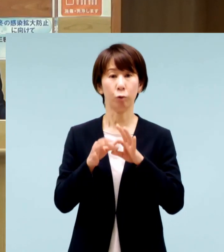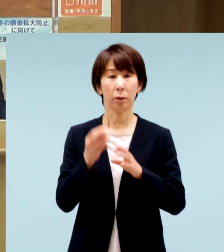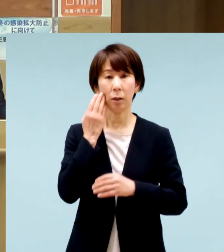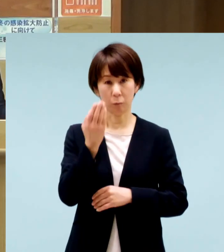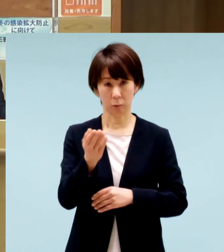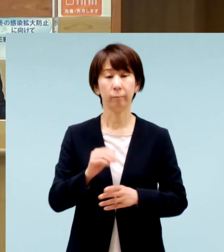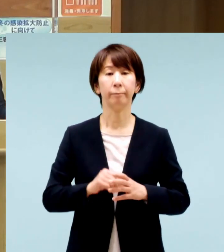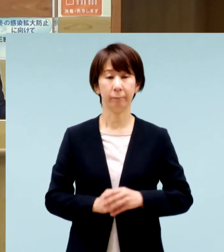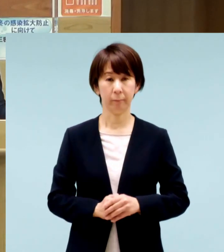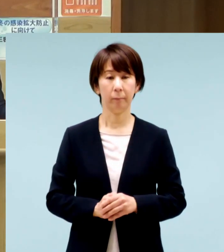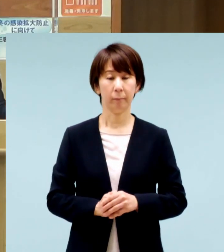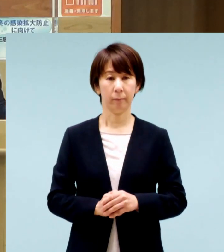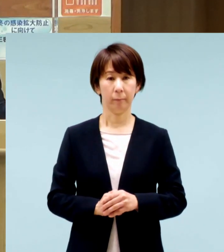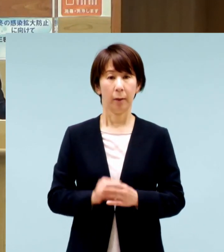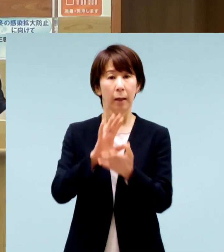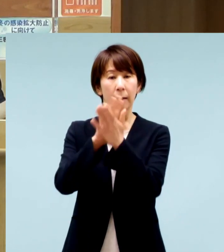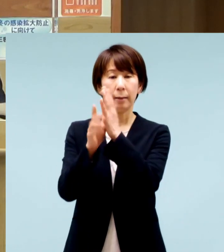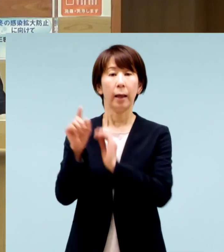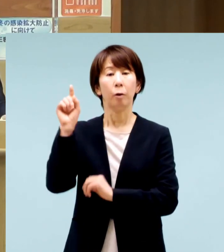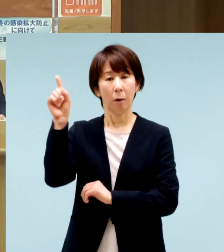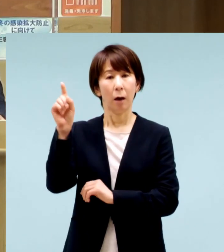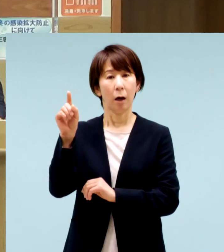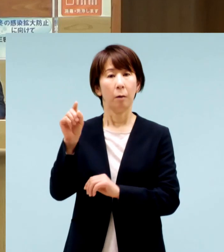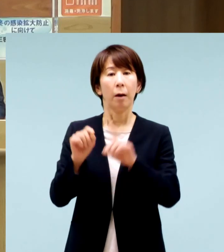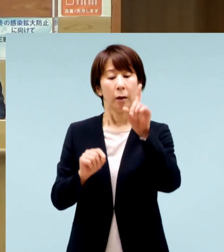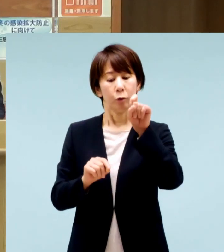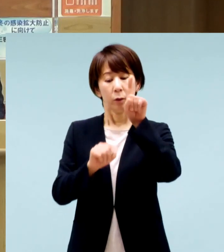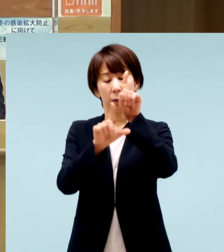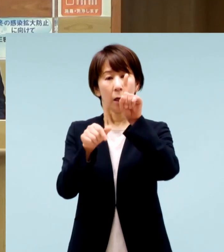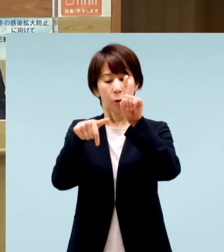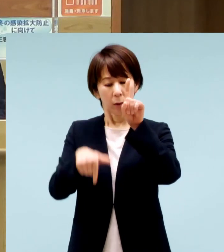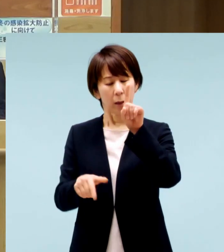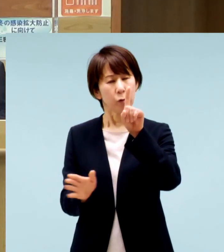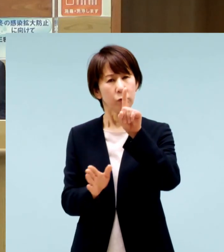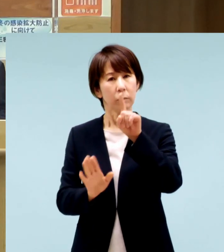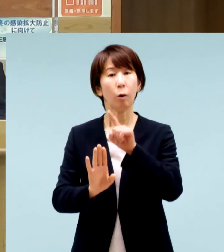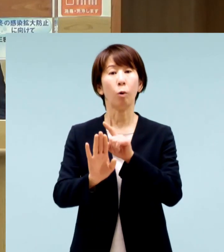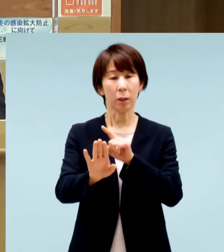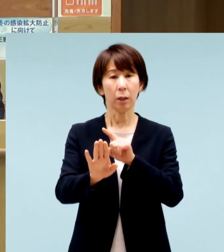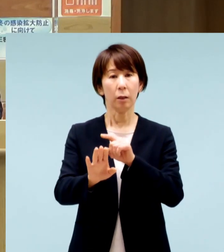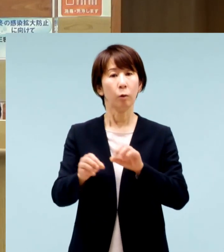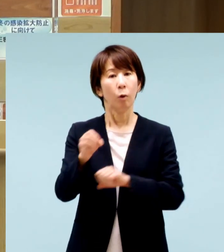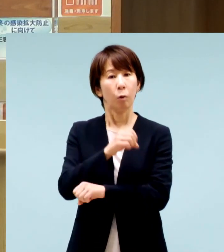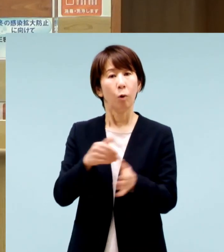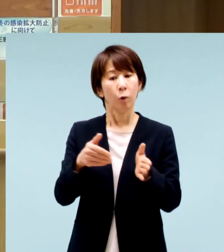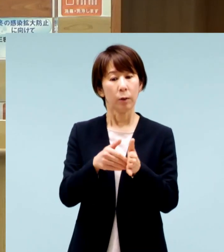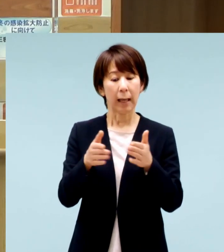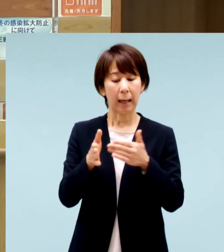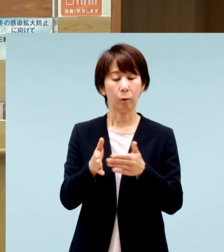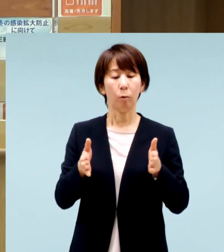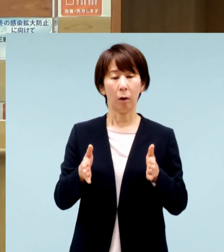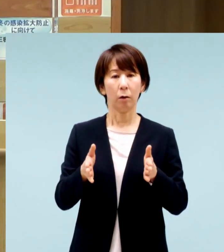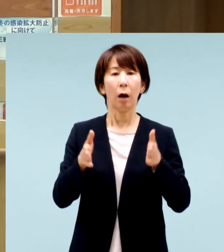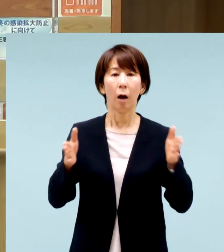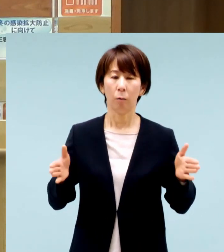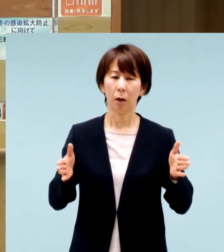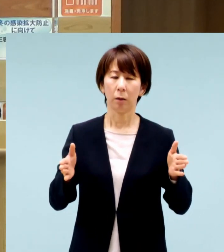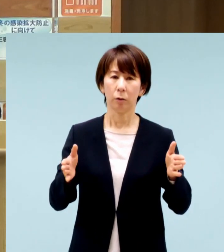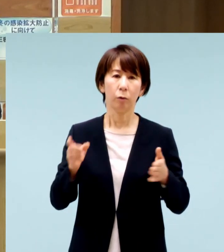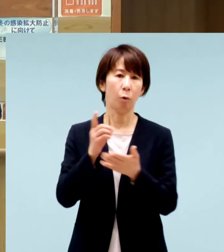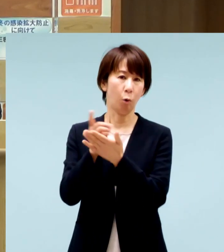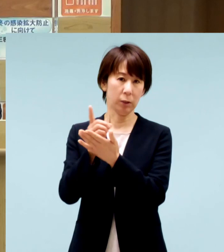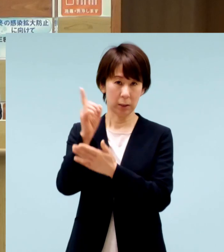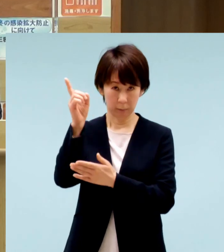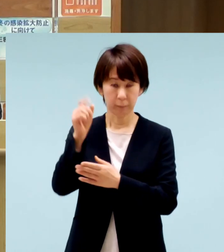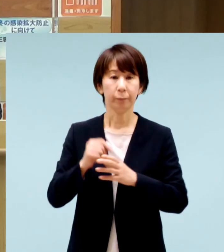月の下旬以降にその行動制限の緩和についても適用するという方針のようなんですが、道内でもその先ほどご説明あ